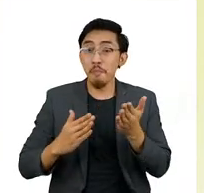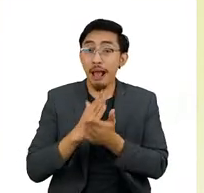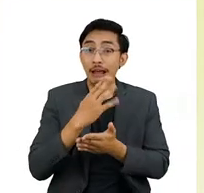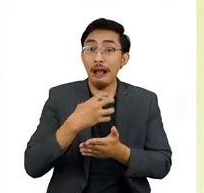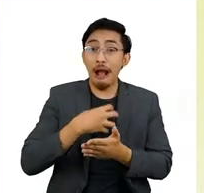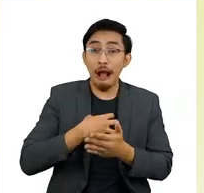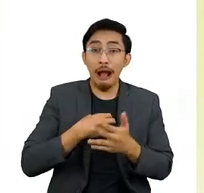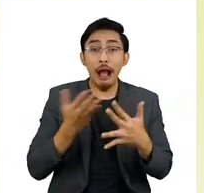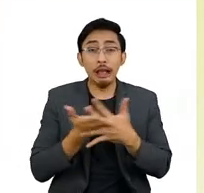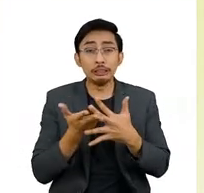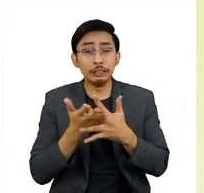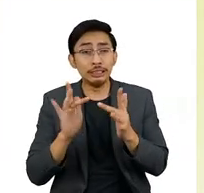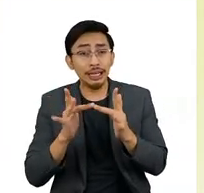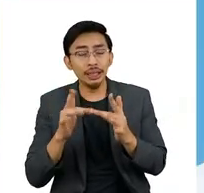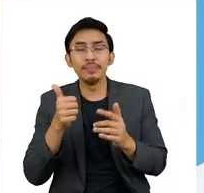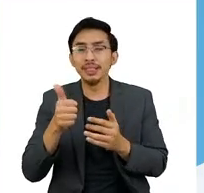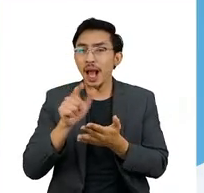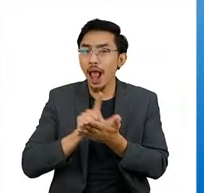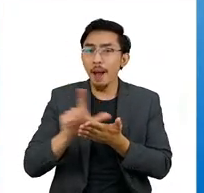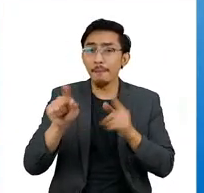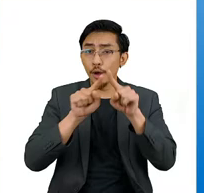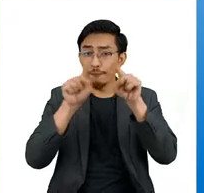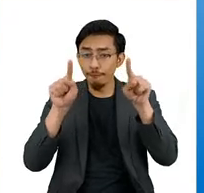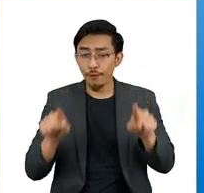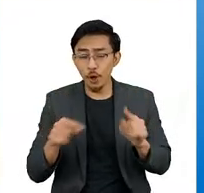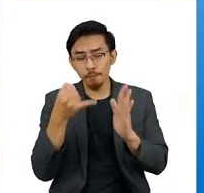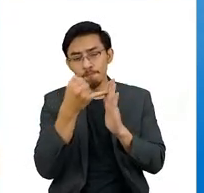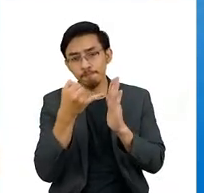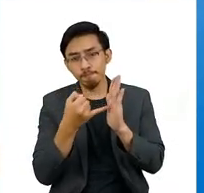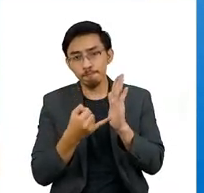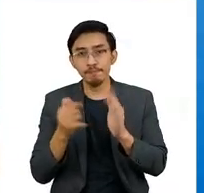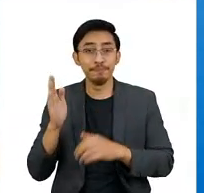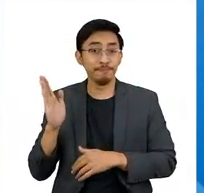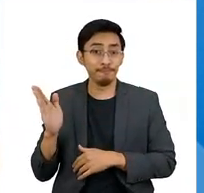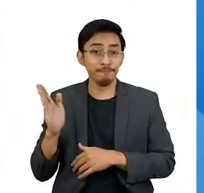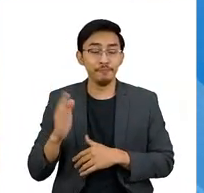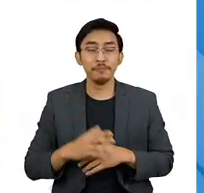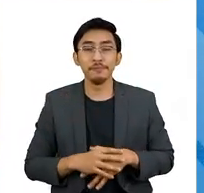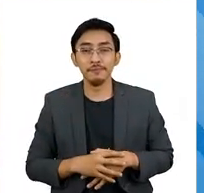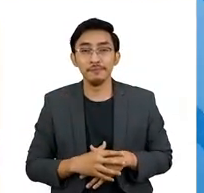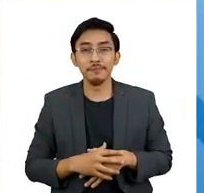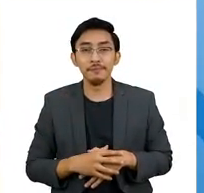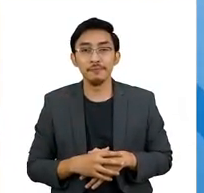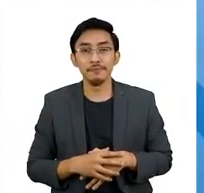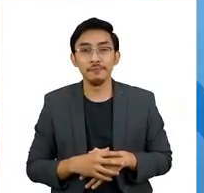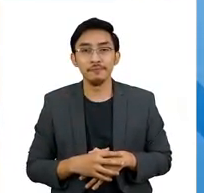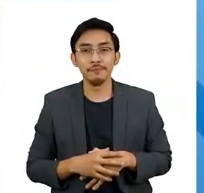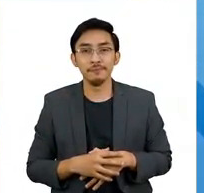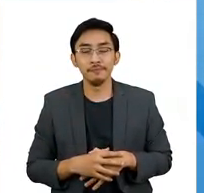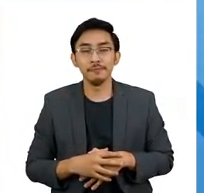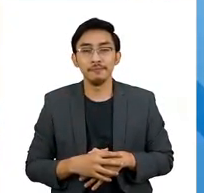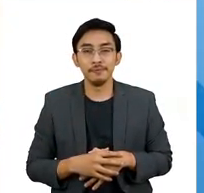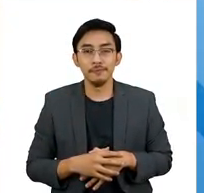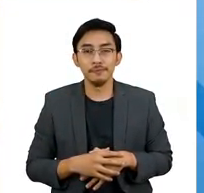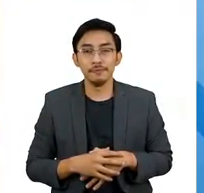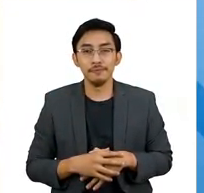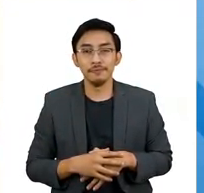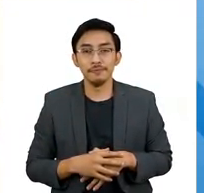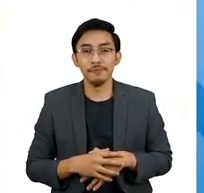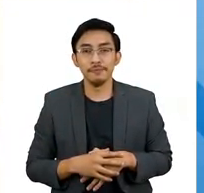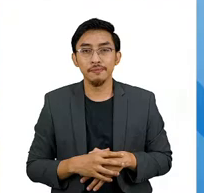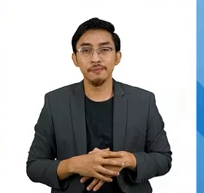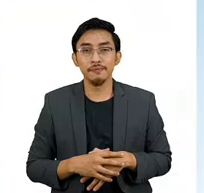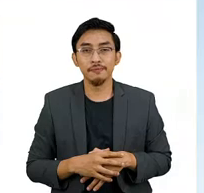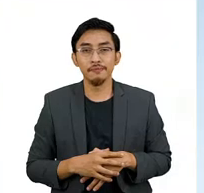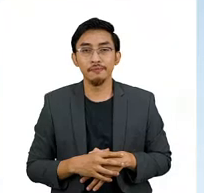akses internet bisa dilaporkan ke formulir https titik 2 garis miring dua kali bit.ly garis miring